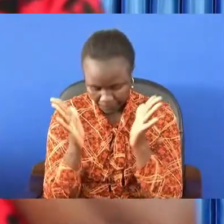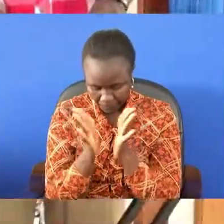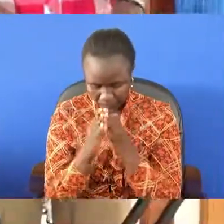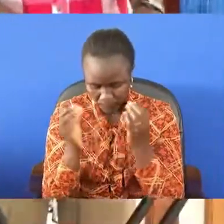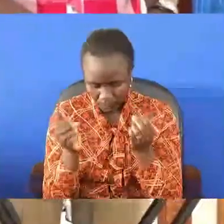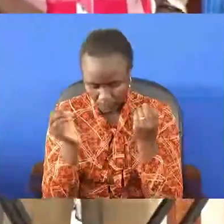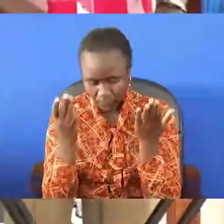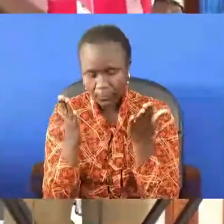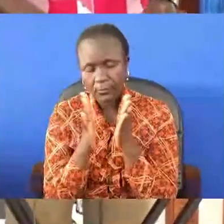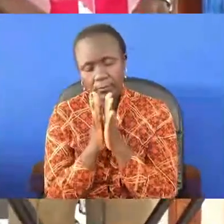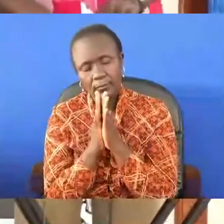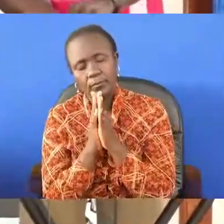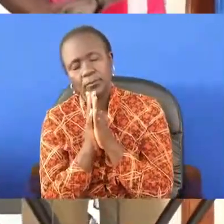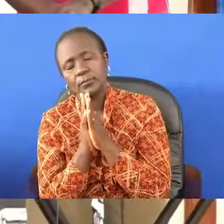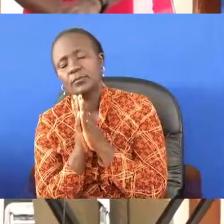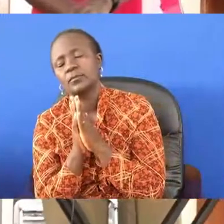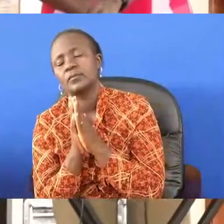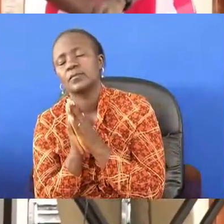hallelujah.